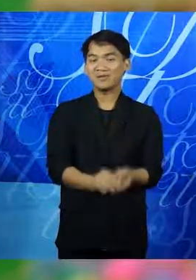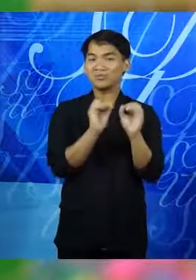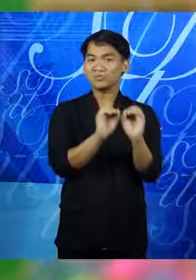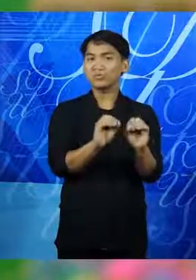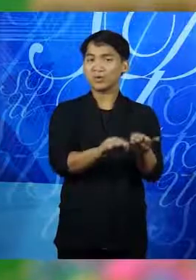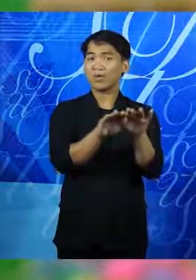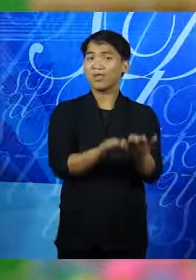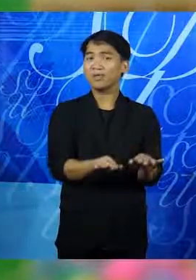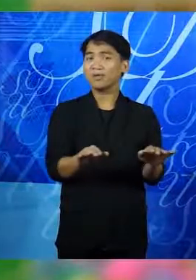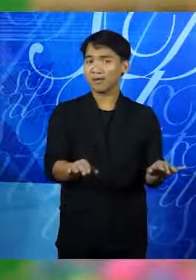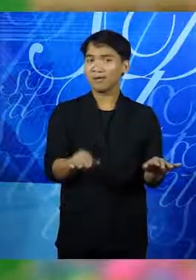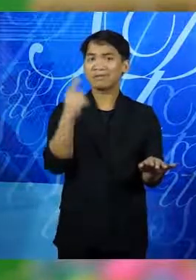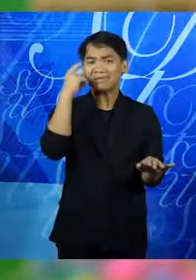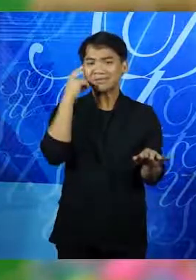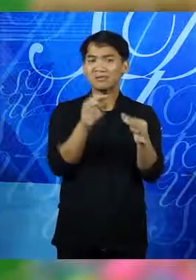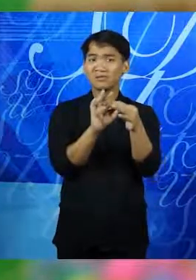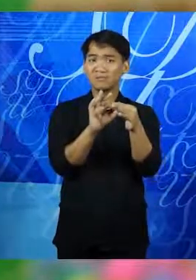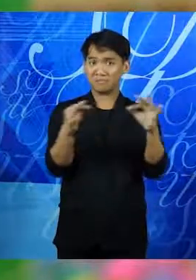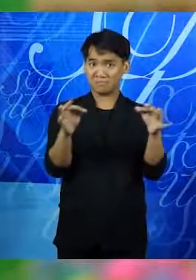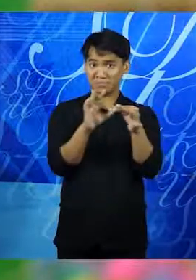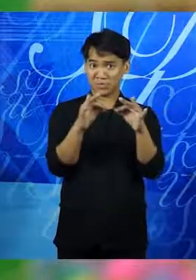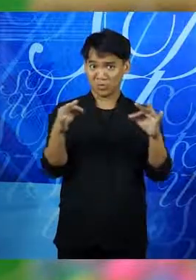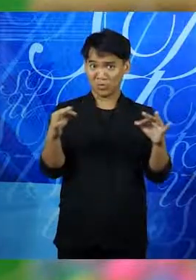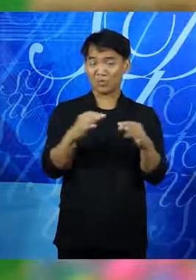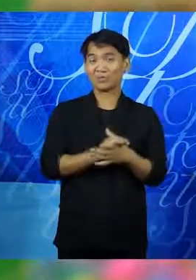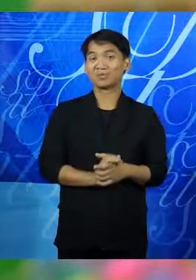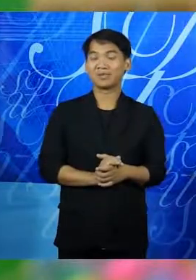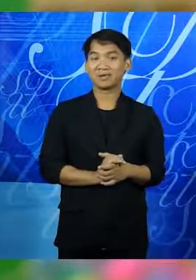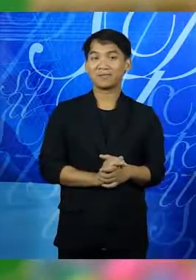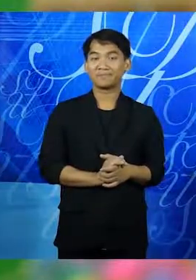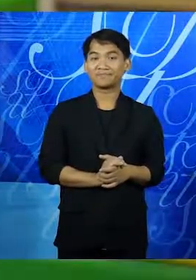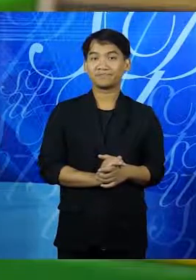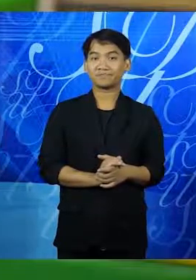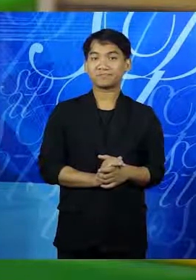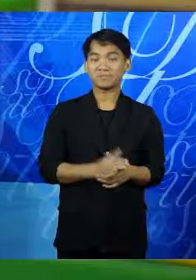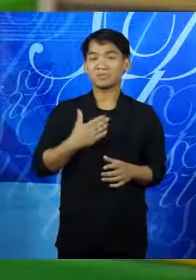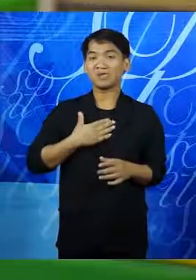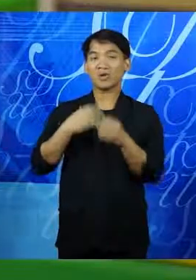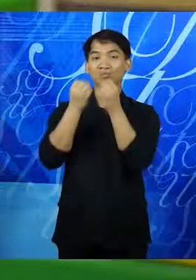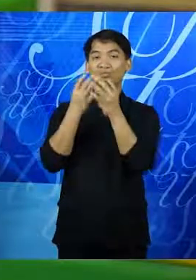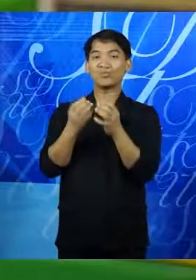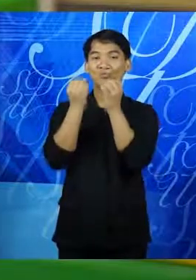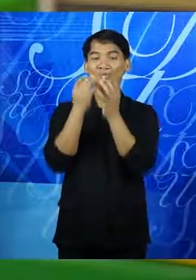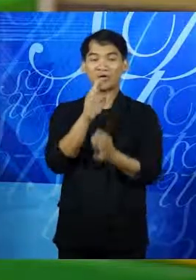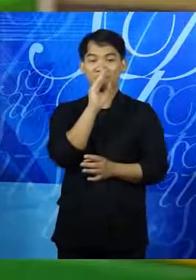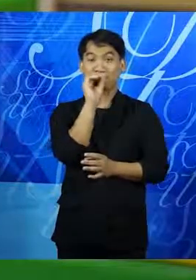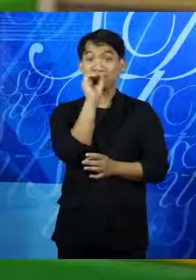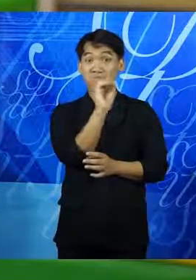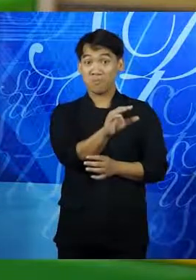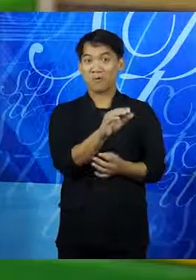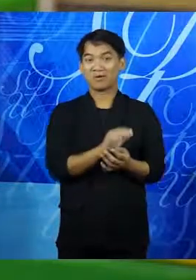ค์เพื่อให้เด็กสามารถสร้างประโยคนะคะโดยการเริ่มต้นสร้างประโยคจากคำพูดที่เราเริ่มให้ก่อน